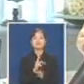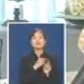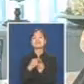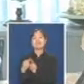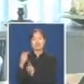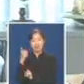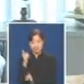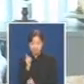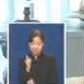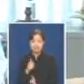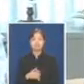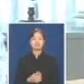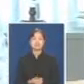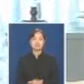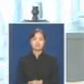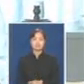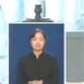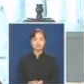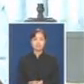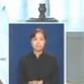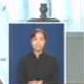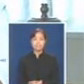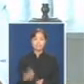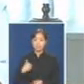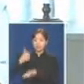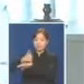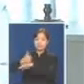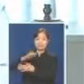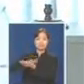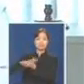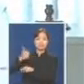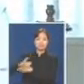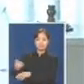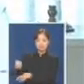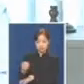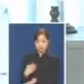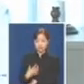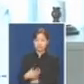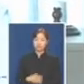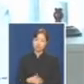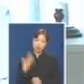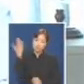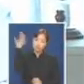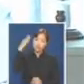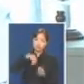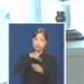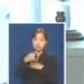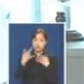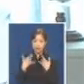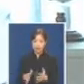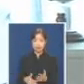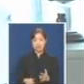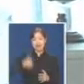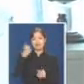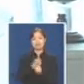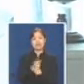แอบถามท่านอธิการอยู่บอกว่ารุ่นที่แล้วจบไปเนี่ยได้งานกี่เปอร์เซ็นต์นะฮะก็ประมาณ